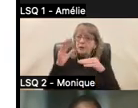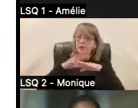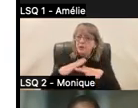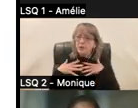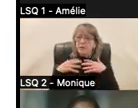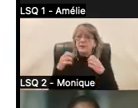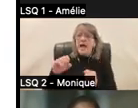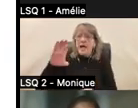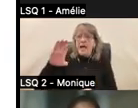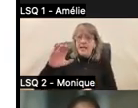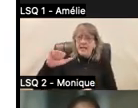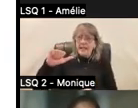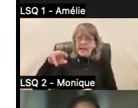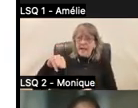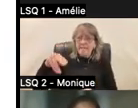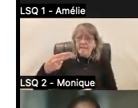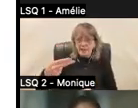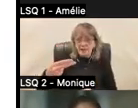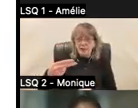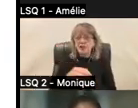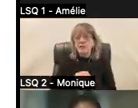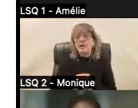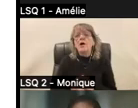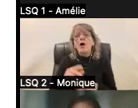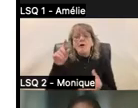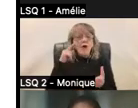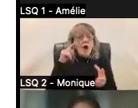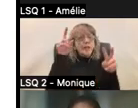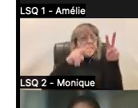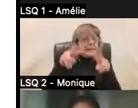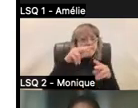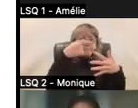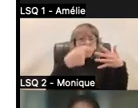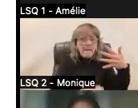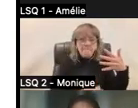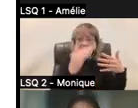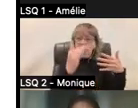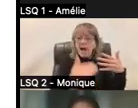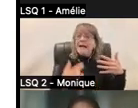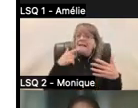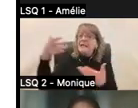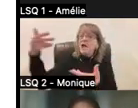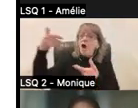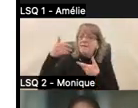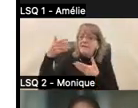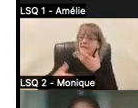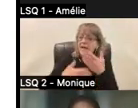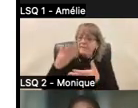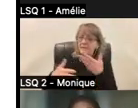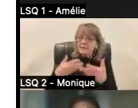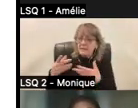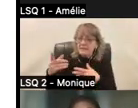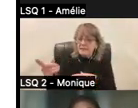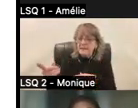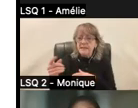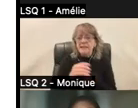KEMEJ. Nous allons passer en revue quelques éléments. Les fournisseurs de services